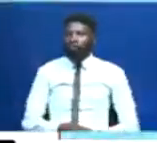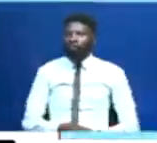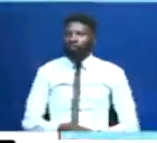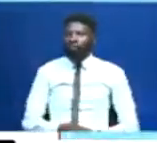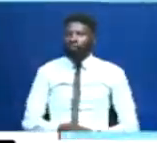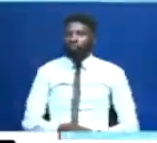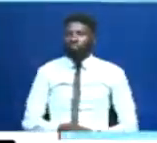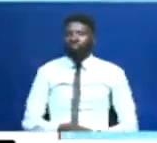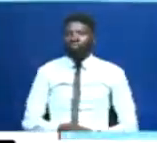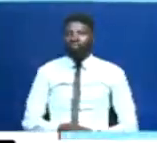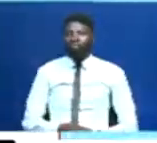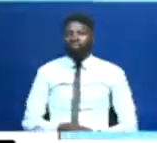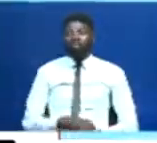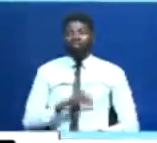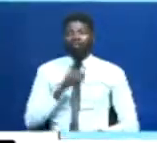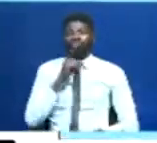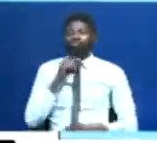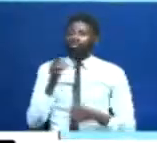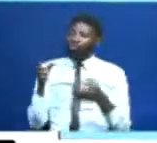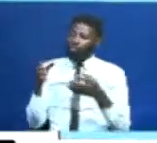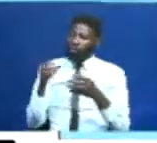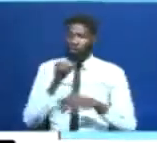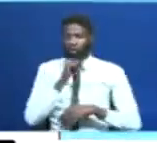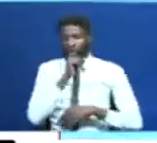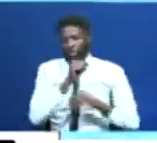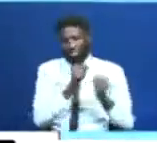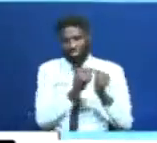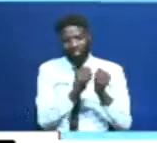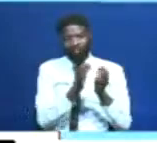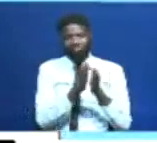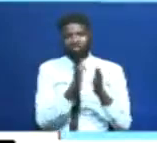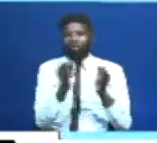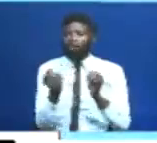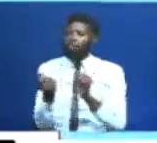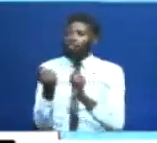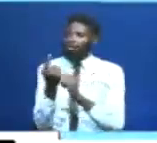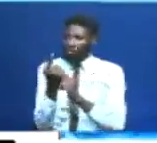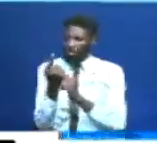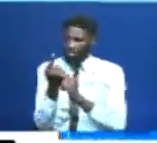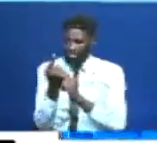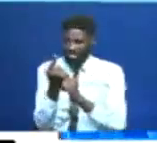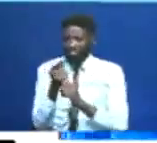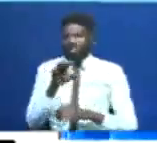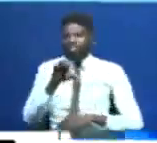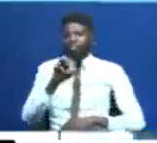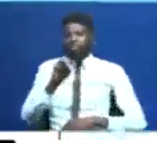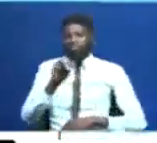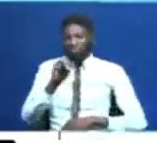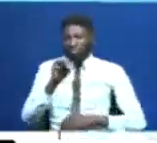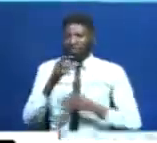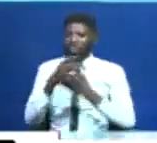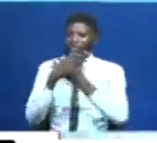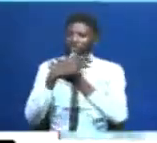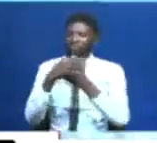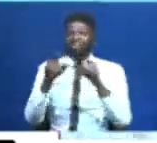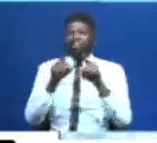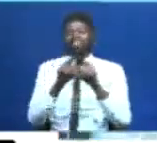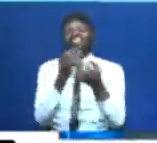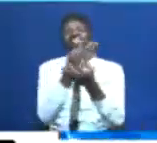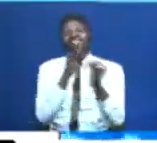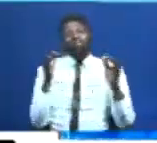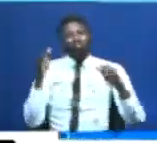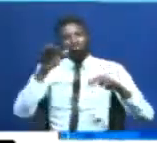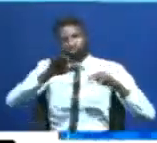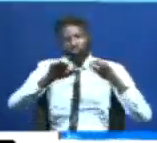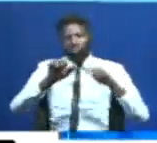Katika kitengo cha wavulana kati ya miaka 10 na 11, shindano la mita 50 butterfly na mita 100 freestyle, Andrew Ogola aliandikisha muda